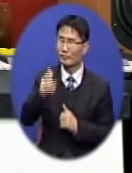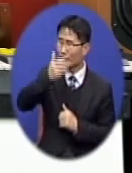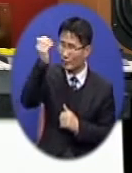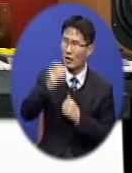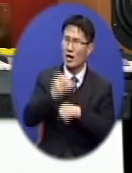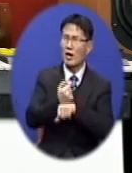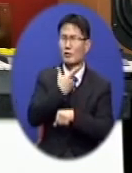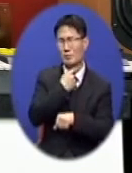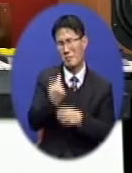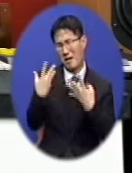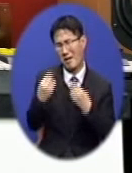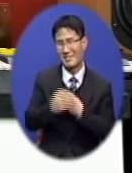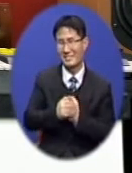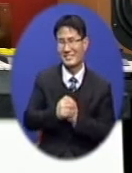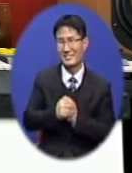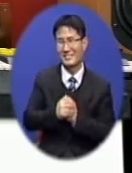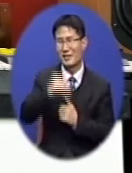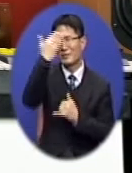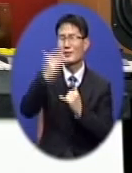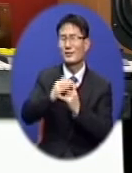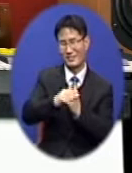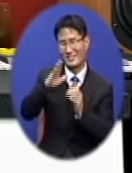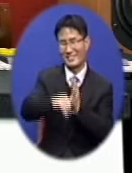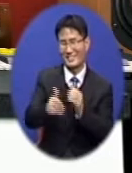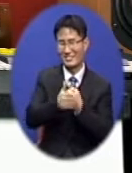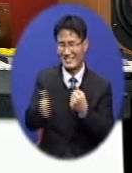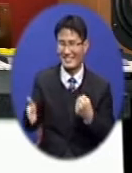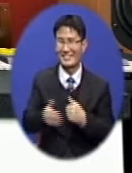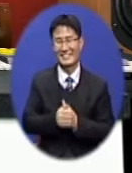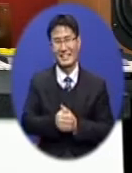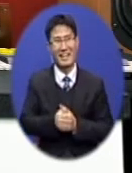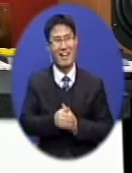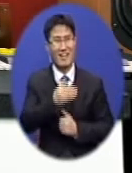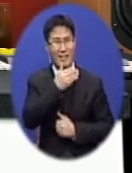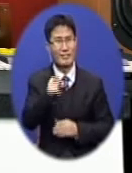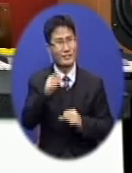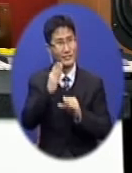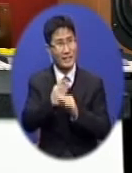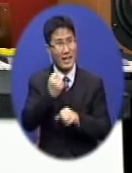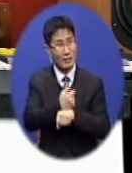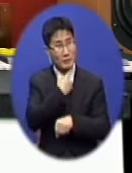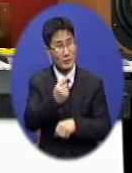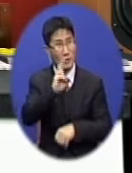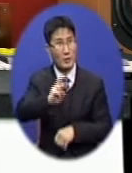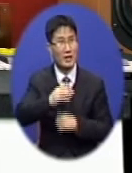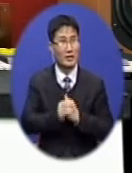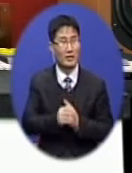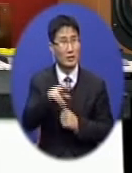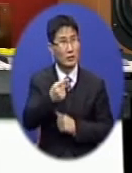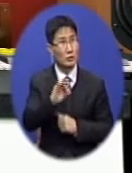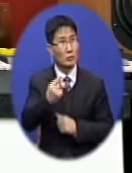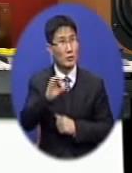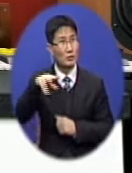하고 싶은 게 많은 청소년기라서. 네. 네. 네. 네. 야, 그 중에 이 하고 싶은 노래가